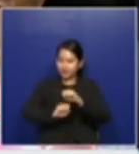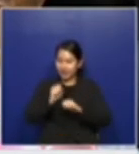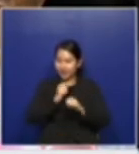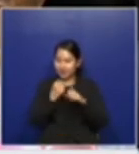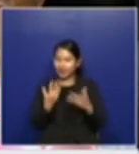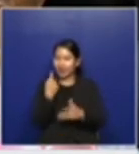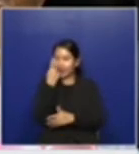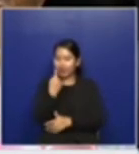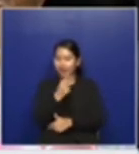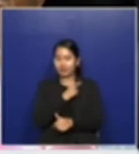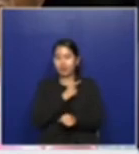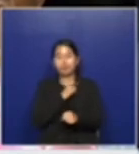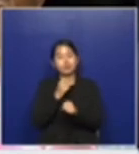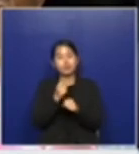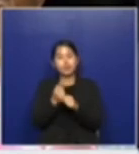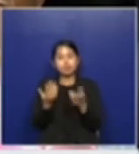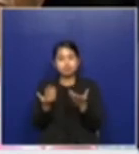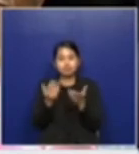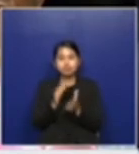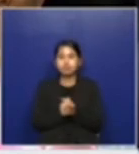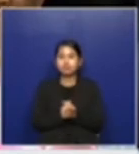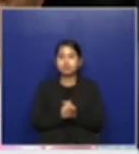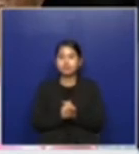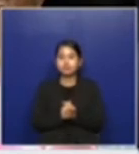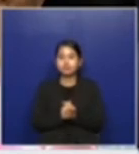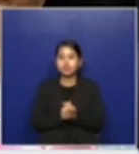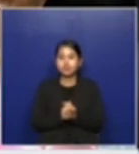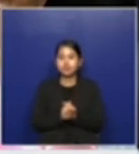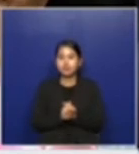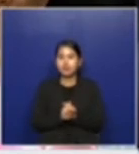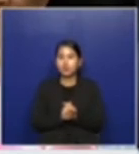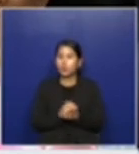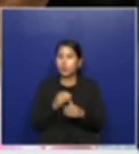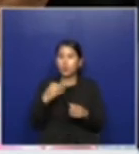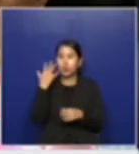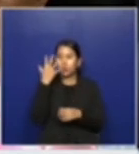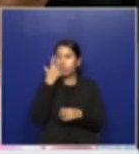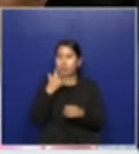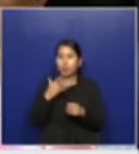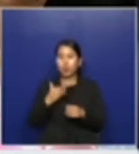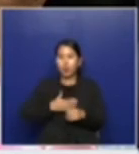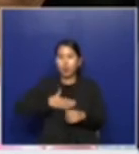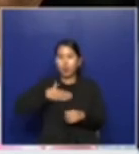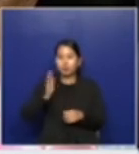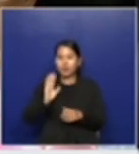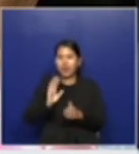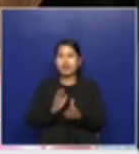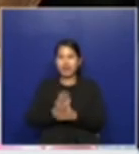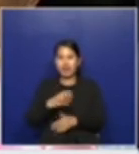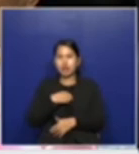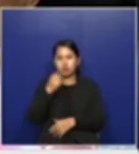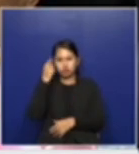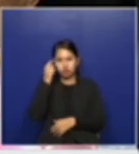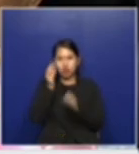ทำไม่คาดหวังหรอกครับว่ามันจะเลิศเลยแต่ว่าอยากรู้กระบวนการการปฏิรู